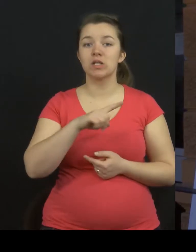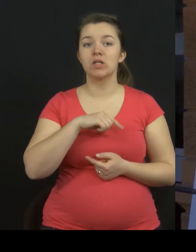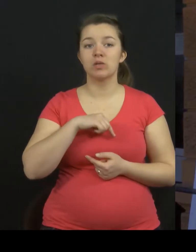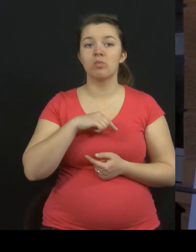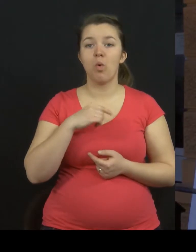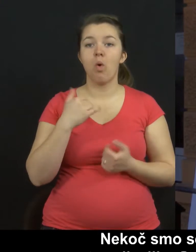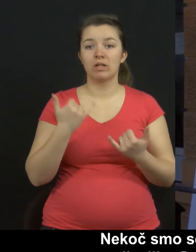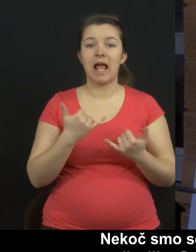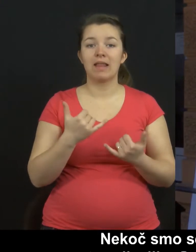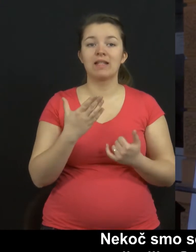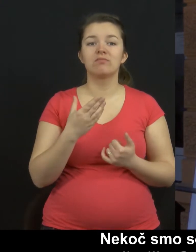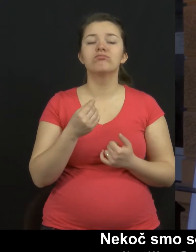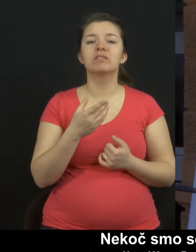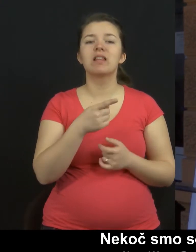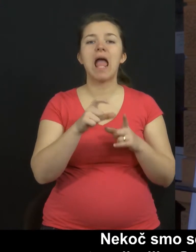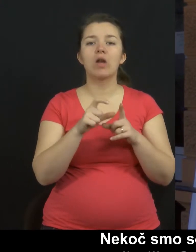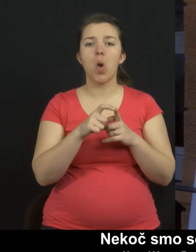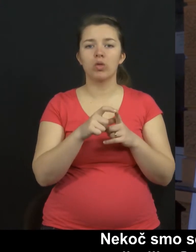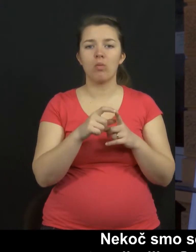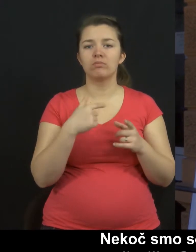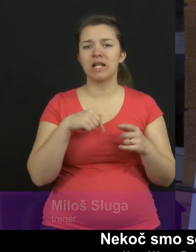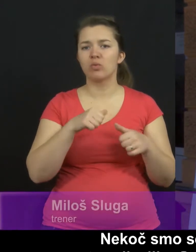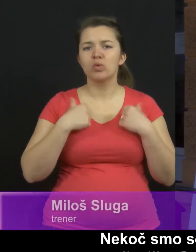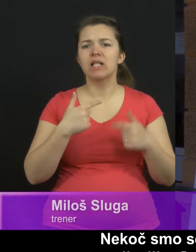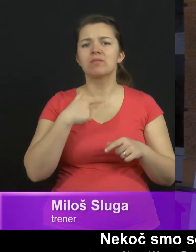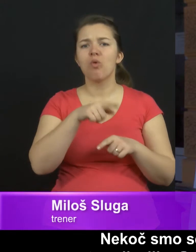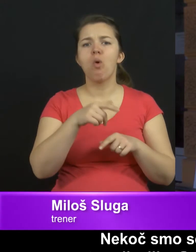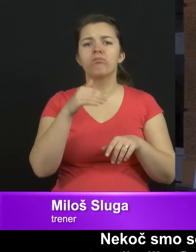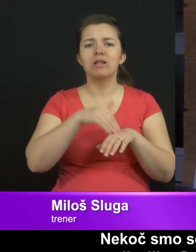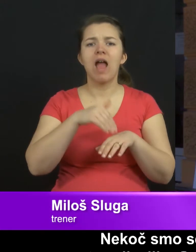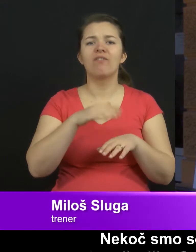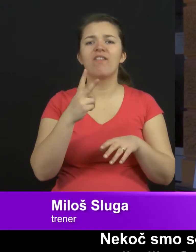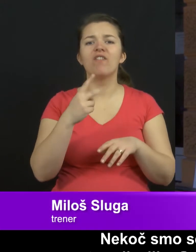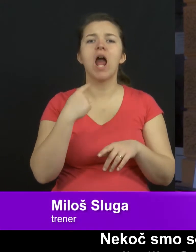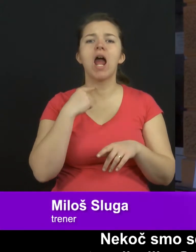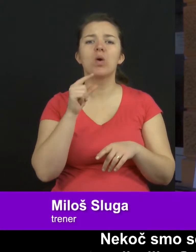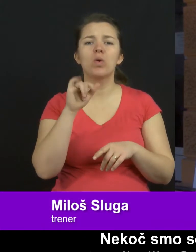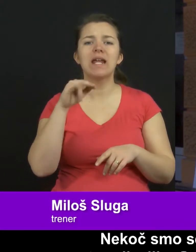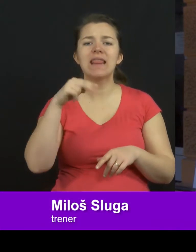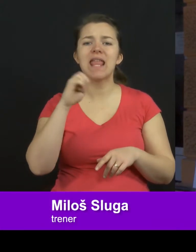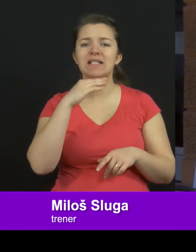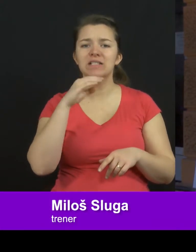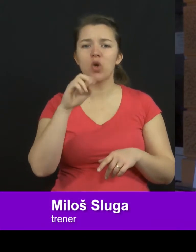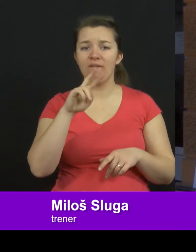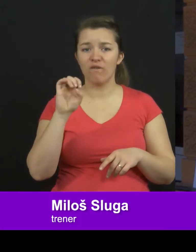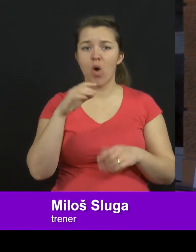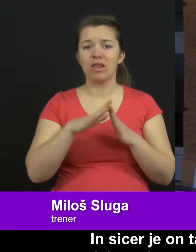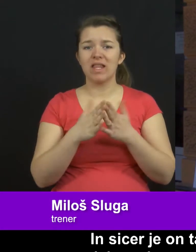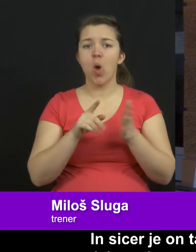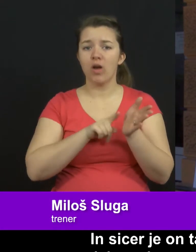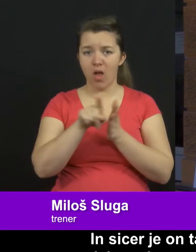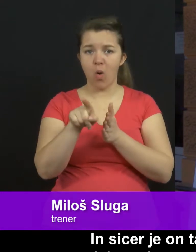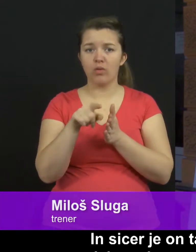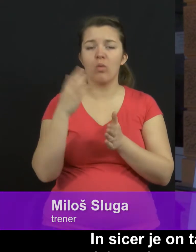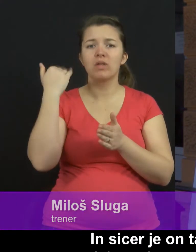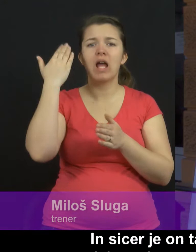Smo pa z Darkotom se trudili, da smo enkrat to prijavili v Guinnessovo knjigo rekordov. In